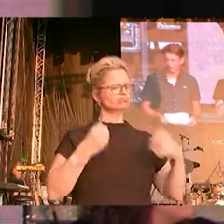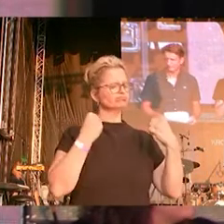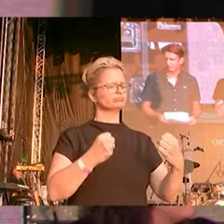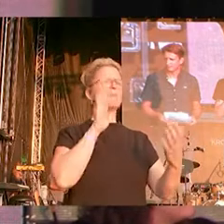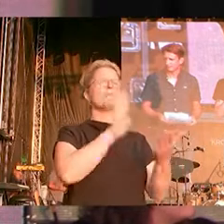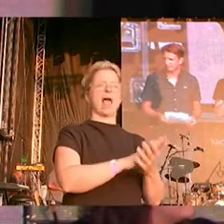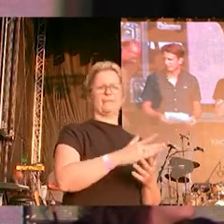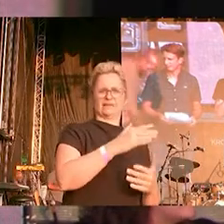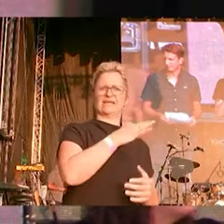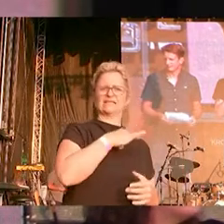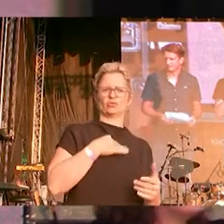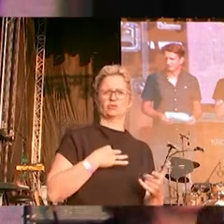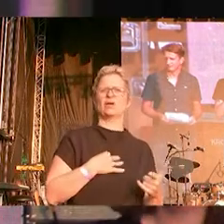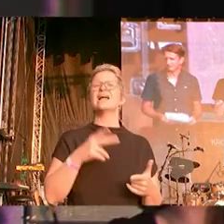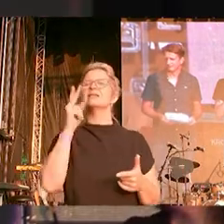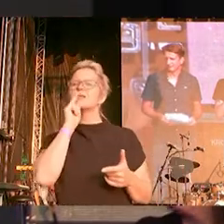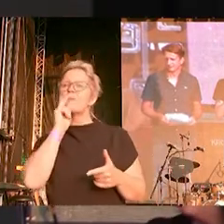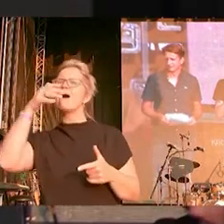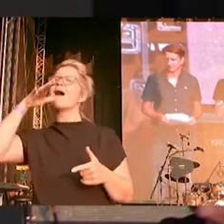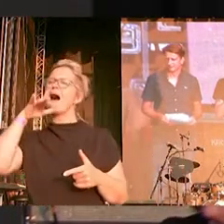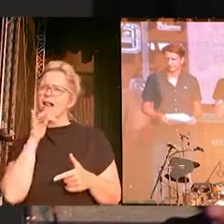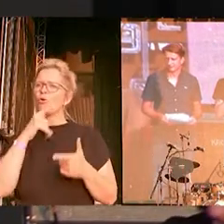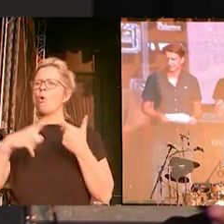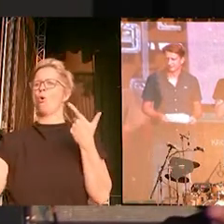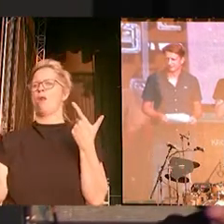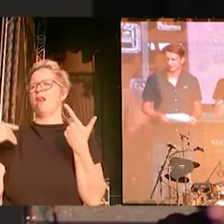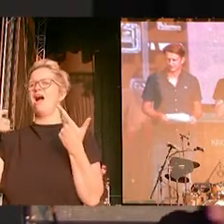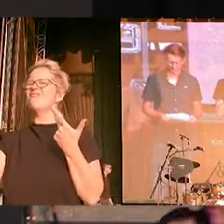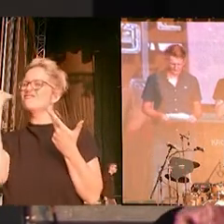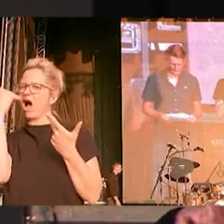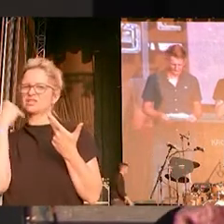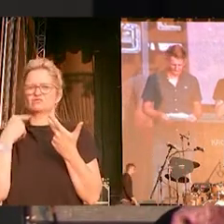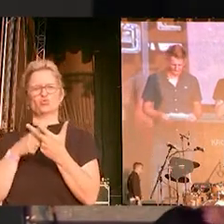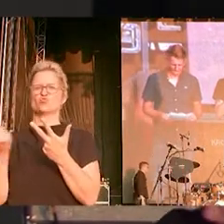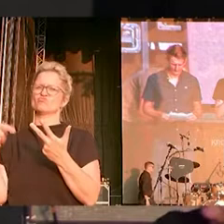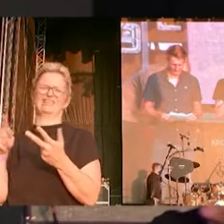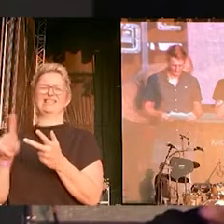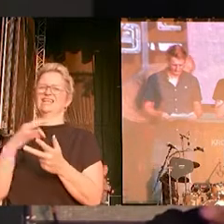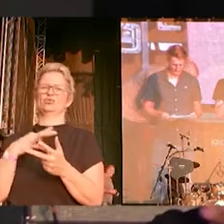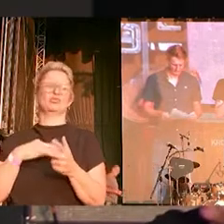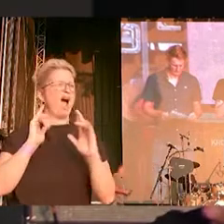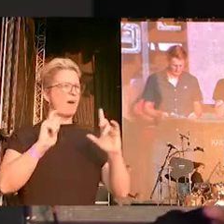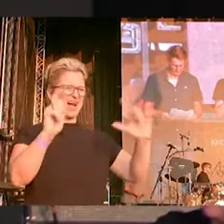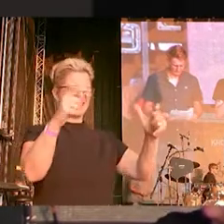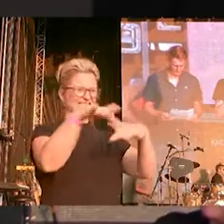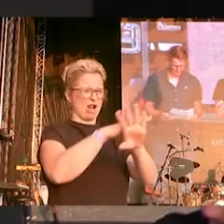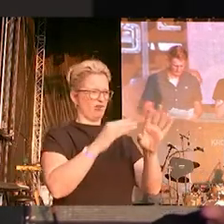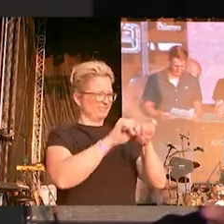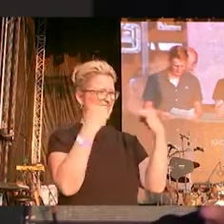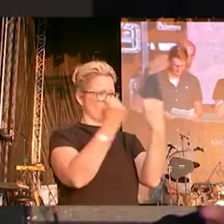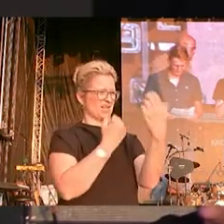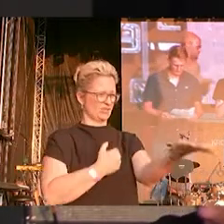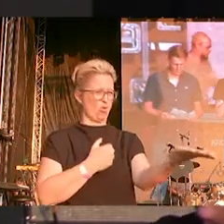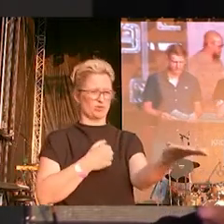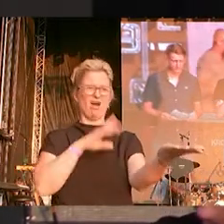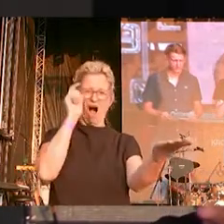dass Tabak, Alkohol oder Fastfood ungesund für uns sind. Dass aber auch die gesellschaftlichen Verhältnisse, in denen wir leben, darüber entscheiden, ob